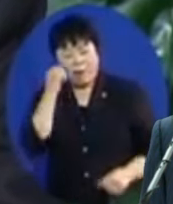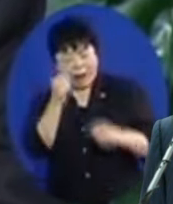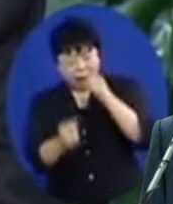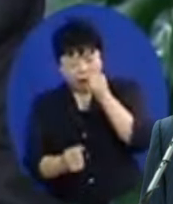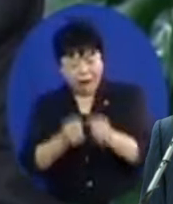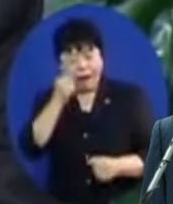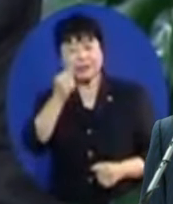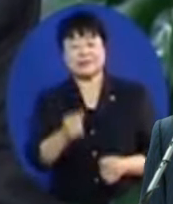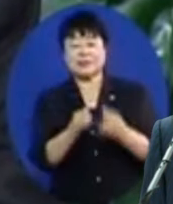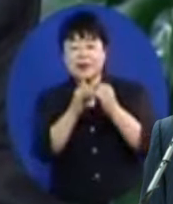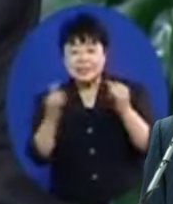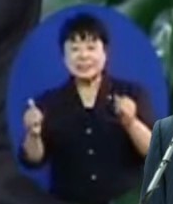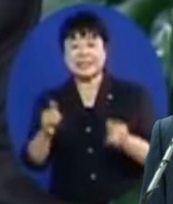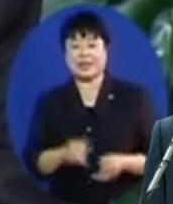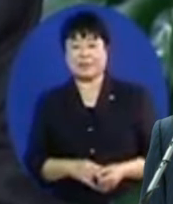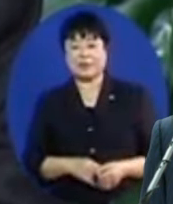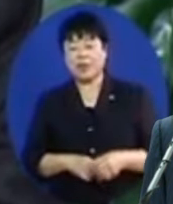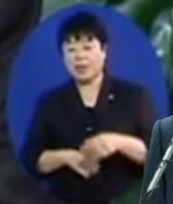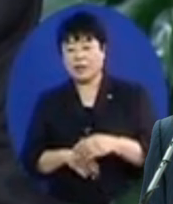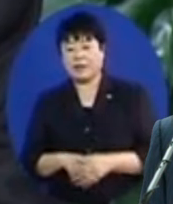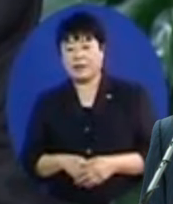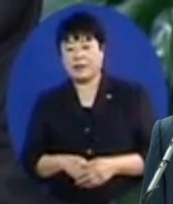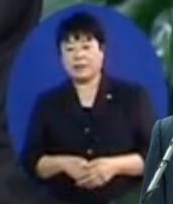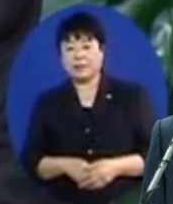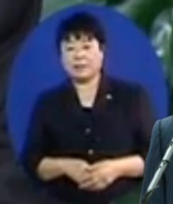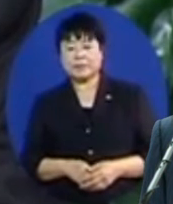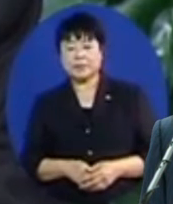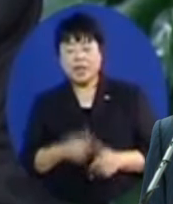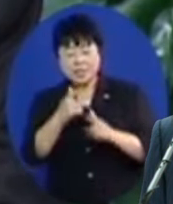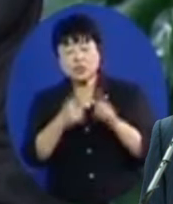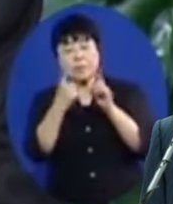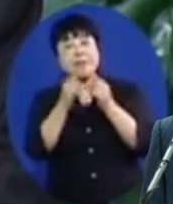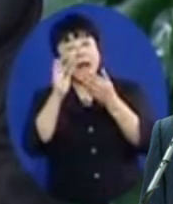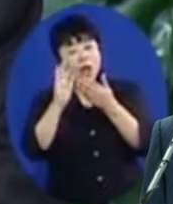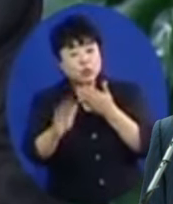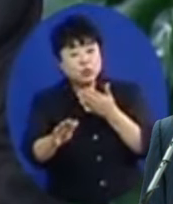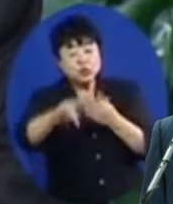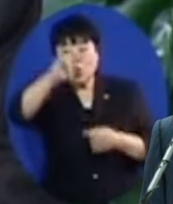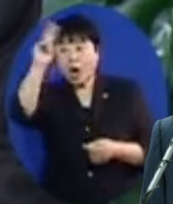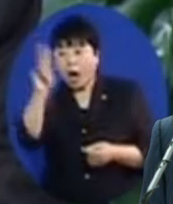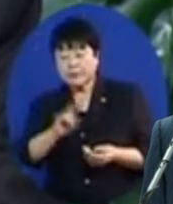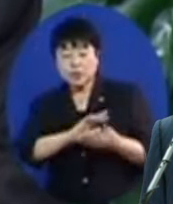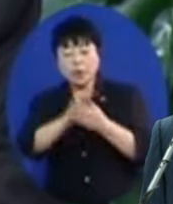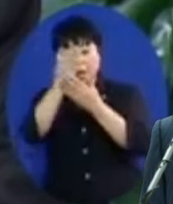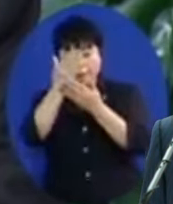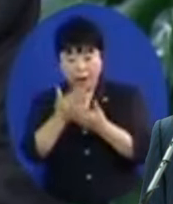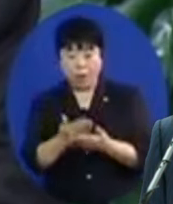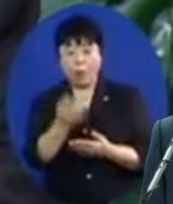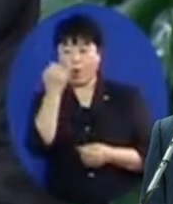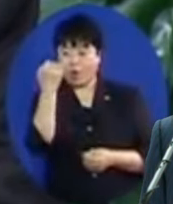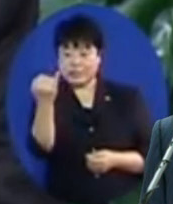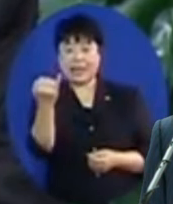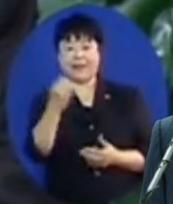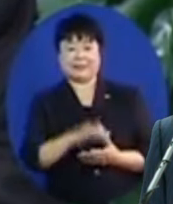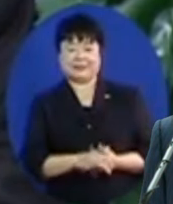뛰어들었습니다. 사람들을 피하던 그가 예수님을 만나자 그 생에 순식간에 변화가 다가왔습니다.